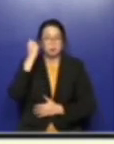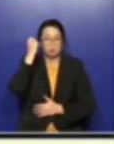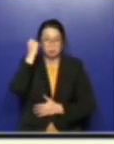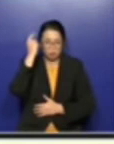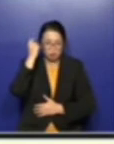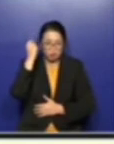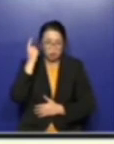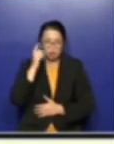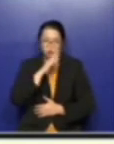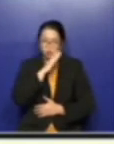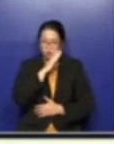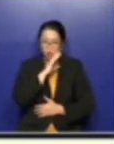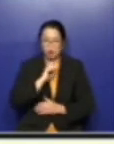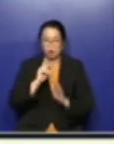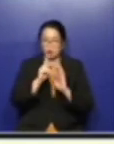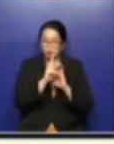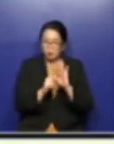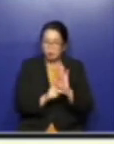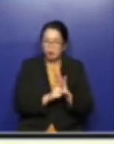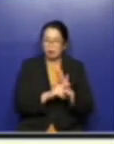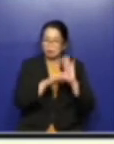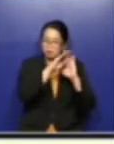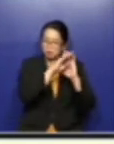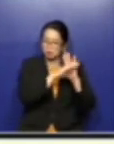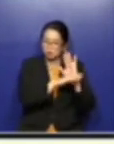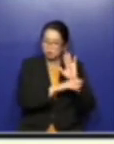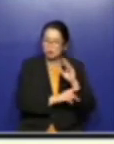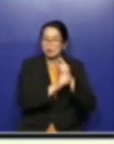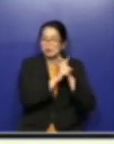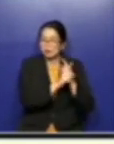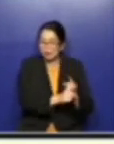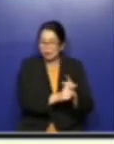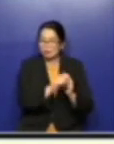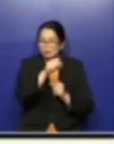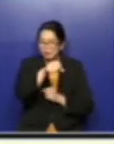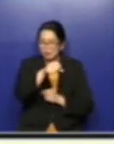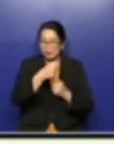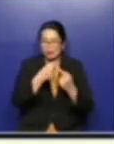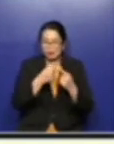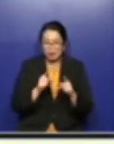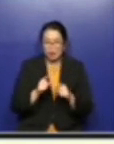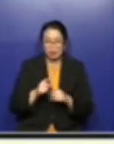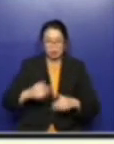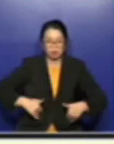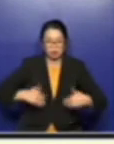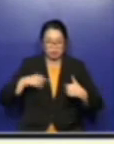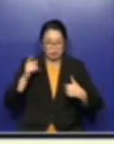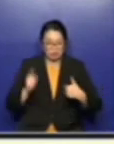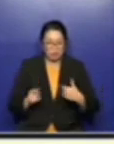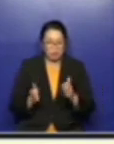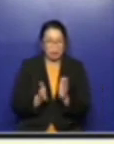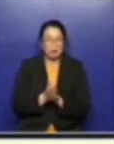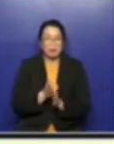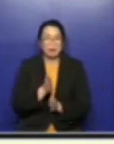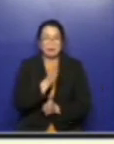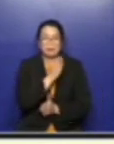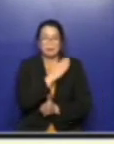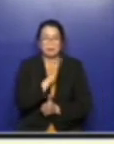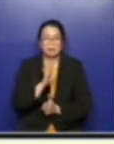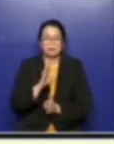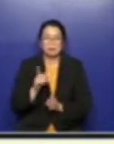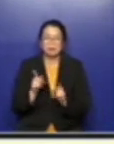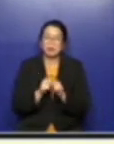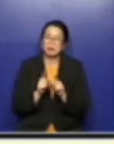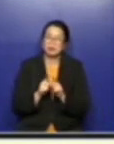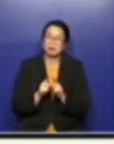าไล่ข้อกฎหมายมาหมดอ่ะถูกต้องตามนั้นแหละแต่ว่า เพียงแต่ว่าพระภิกษุสงฆ์ผมไม่ใช่คำถามนะครับเ